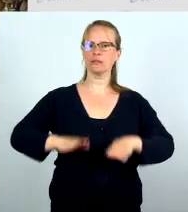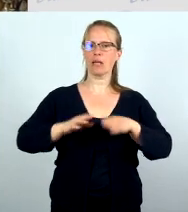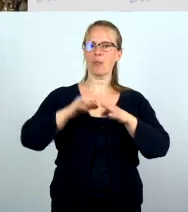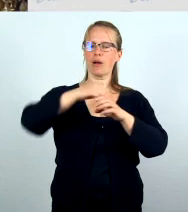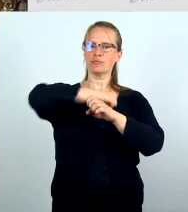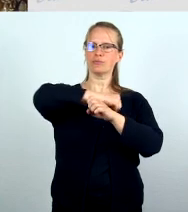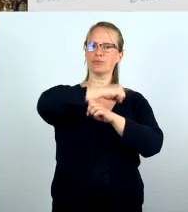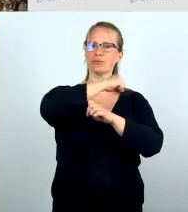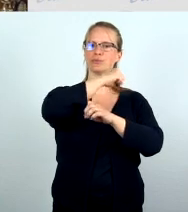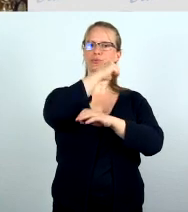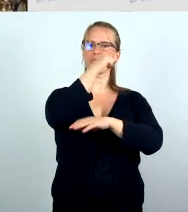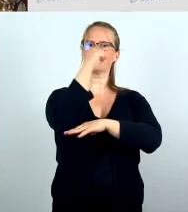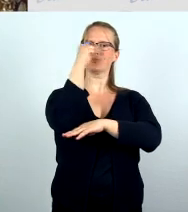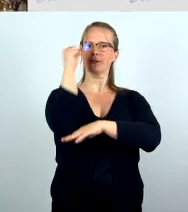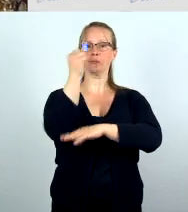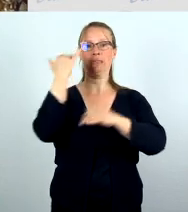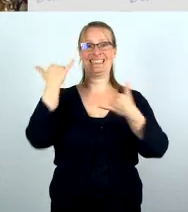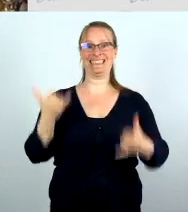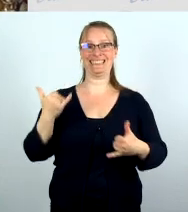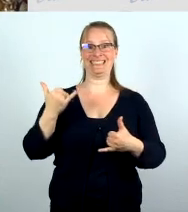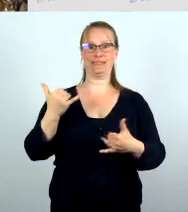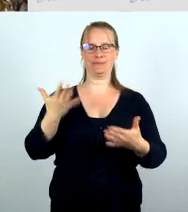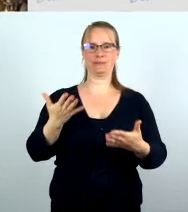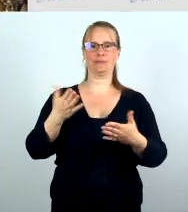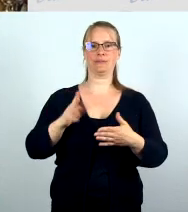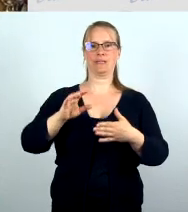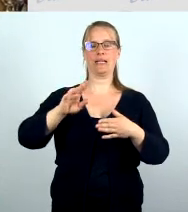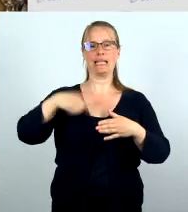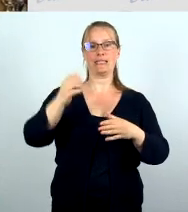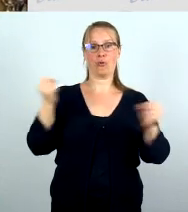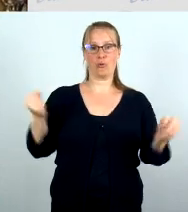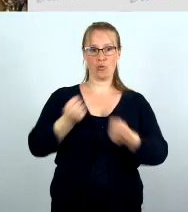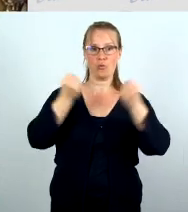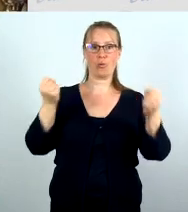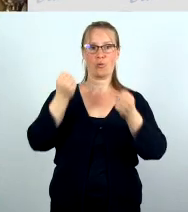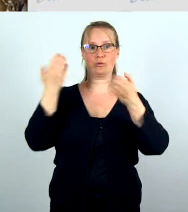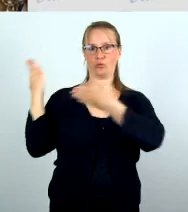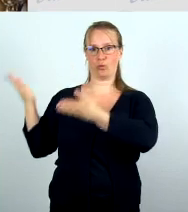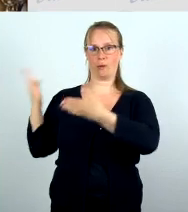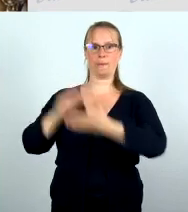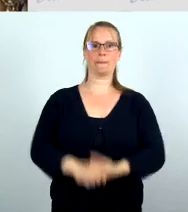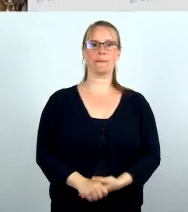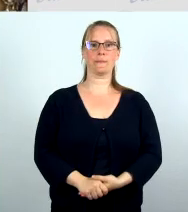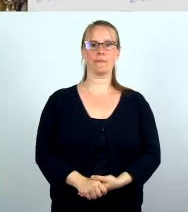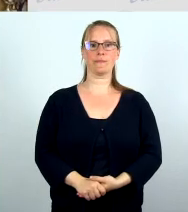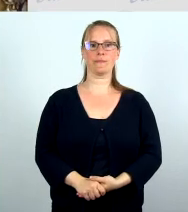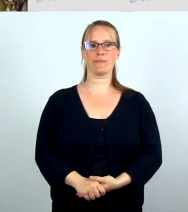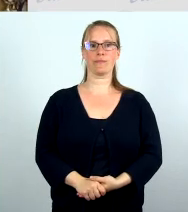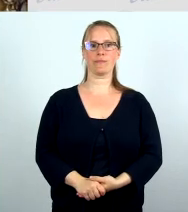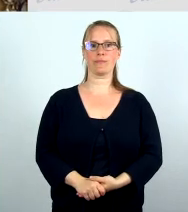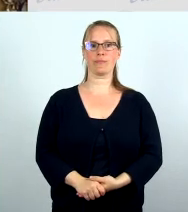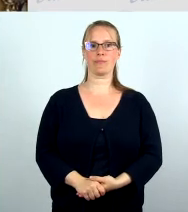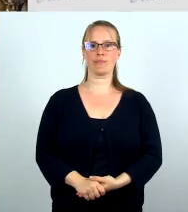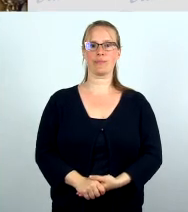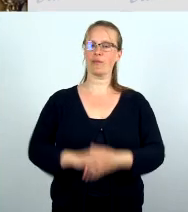wir gehen eine Oberkörperrotation. Erstmal langsam. sind wirklich erstmal, genau, alles einmal nochmal durchmobilisiert.